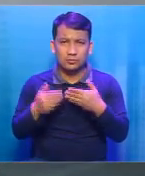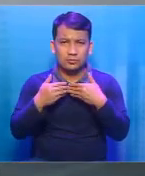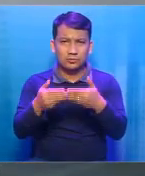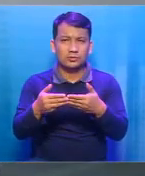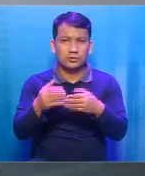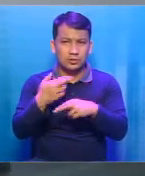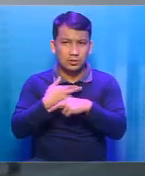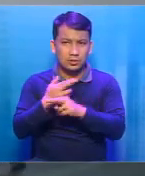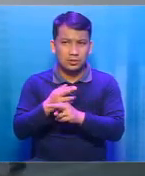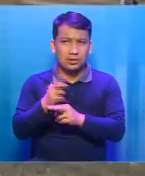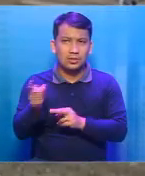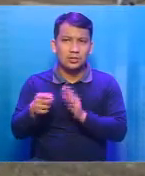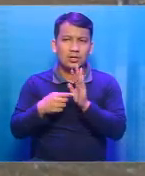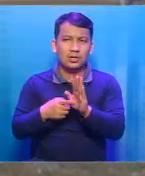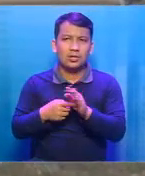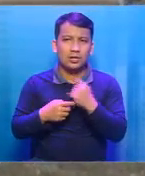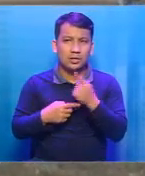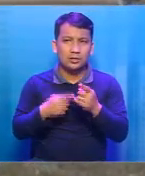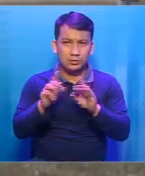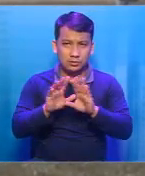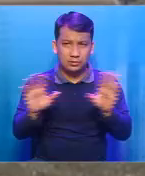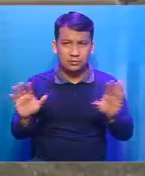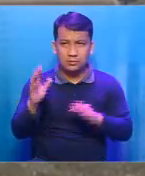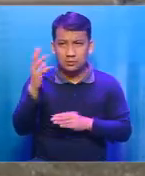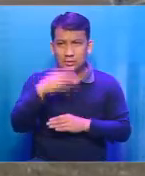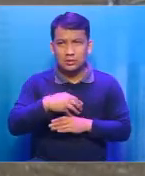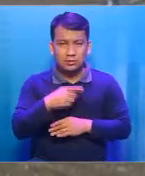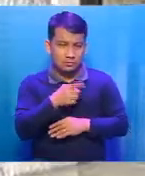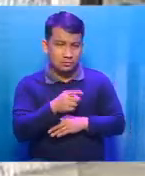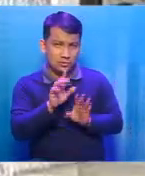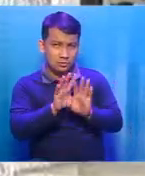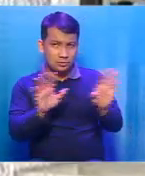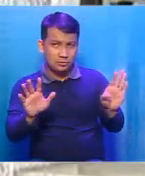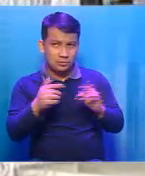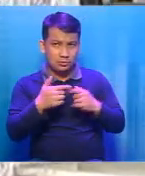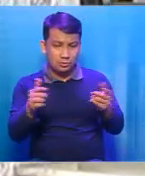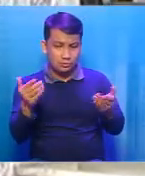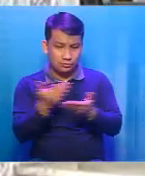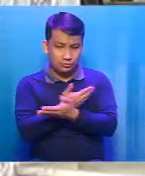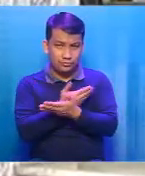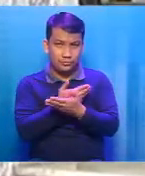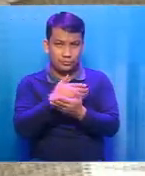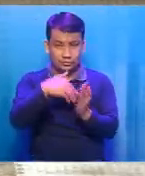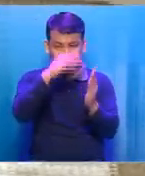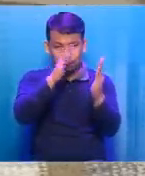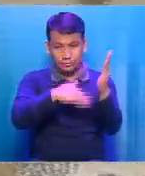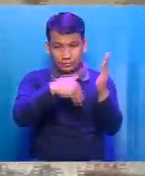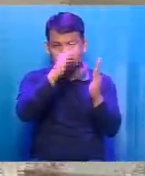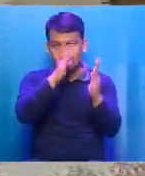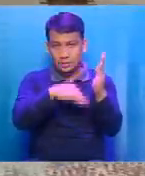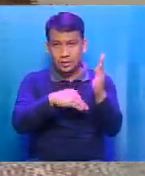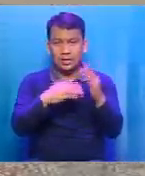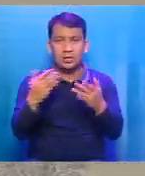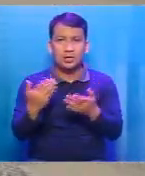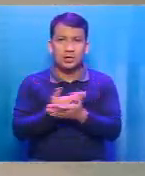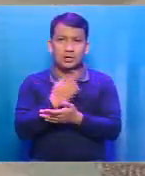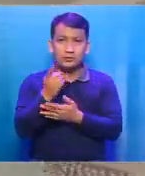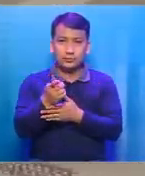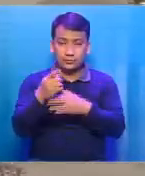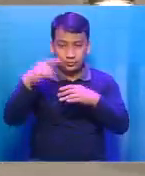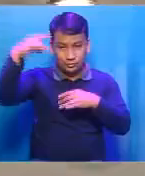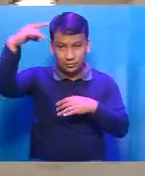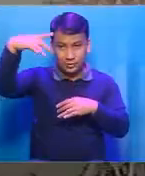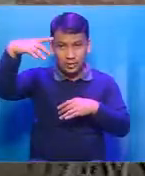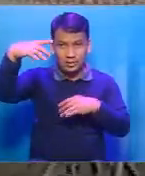ang restoration nito. Sa harapan pa lang, kapansin-pansin na bago na ang pintura. Nilagyan din ng mga bagong ilaw